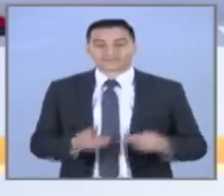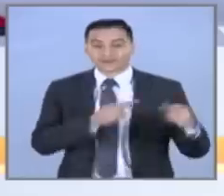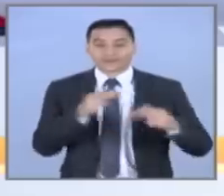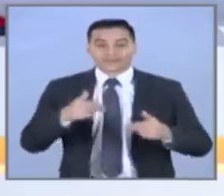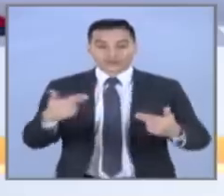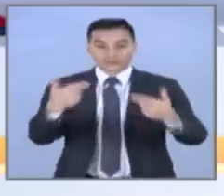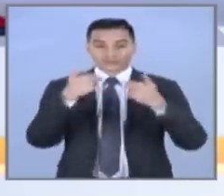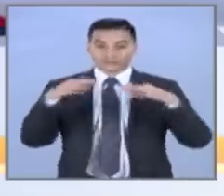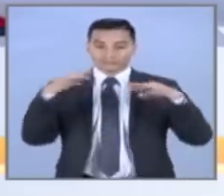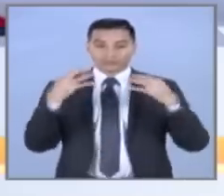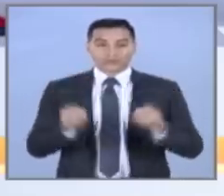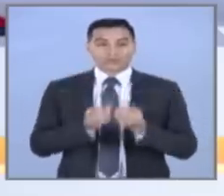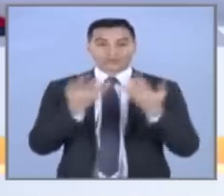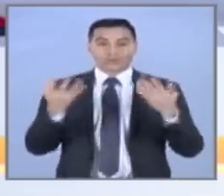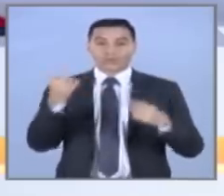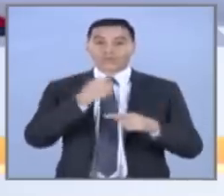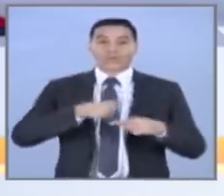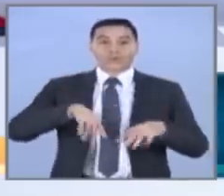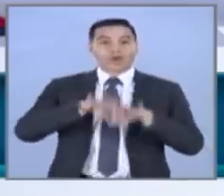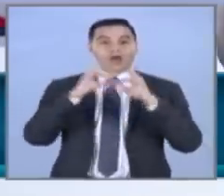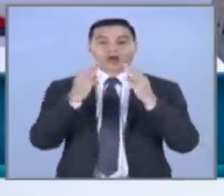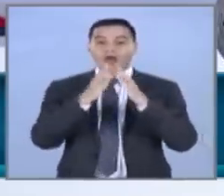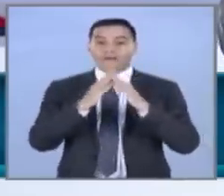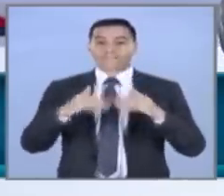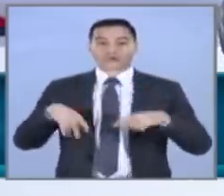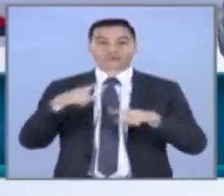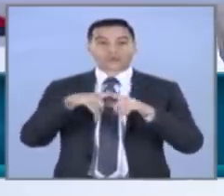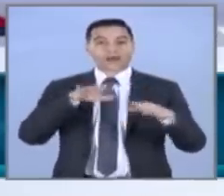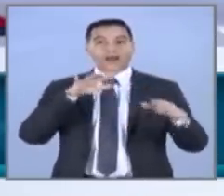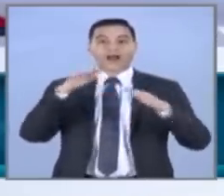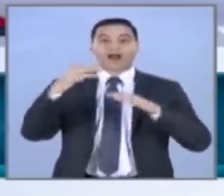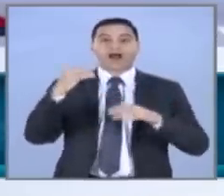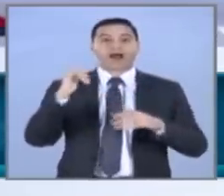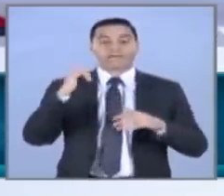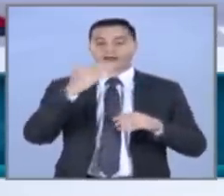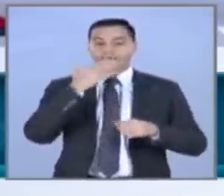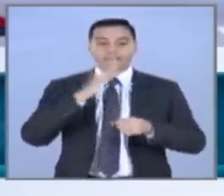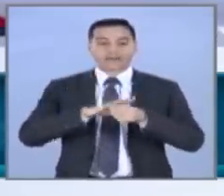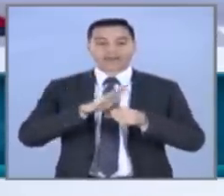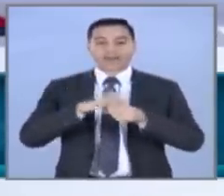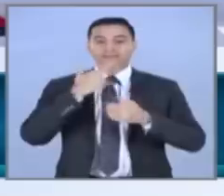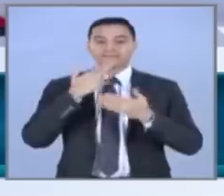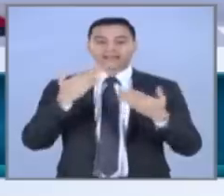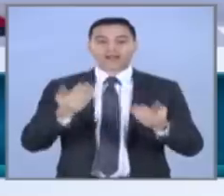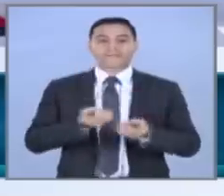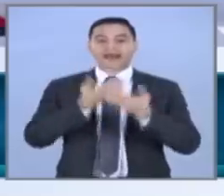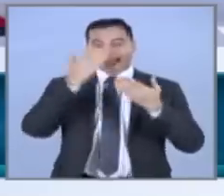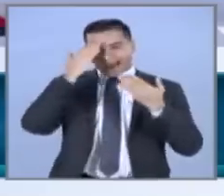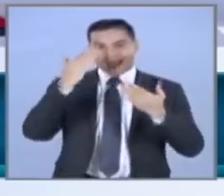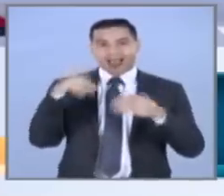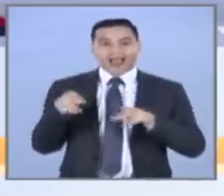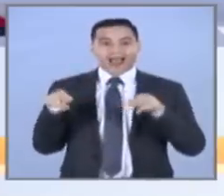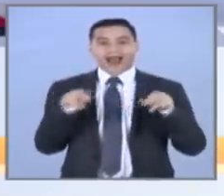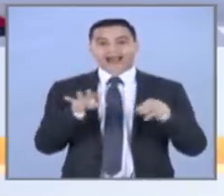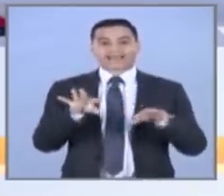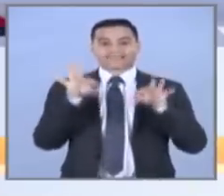شفنا في الاستوديو مشاهدينا الكرام وكل عائلات مصر والعالم العربي، رمضان كريم واهلا ومرحبا بكم وحلقه